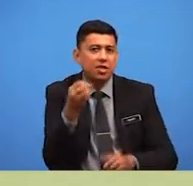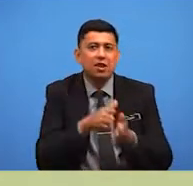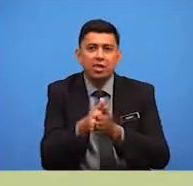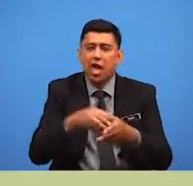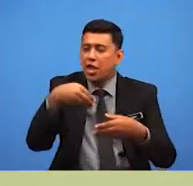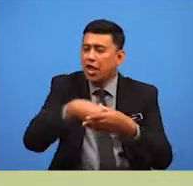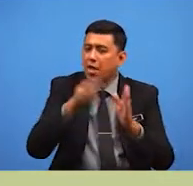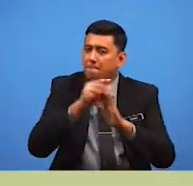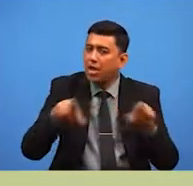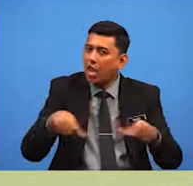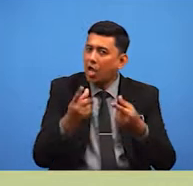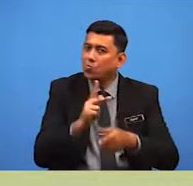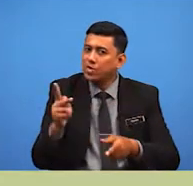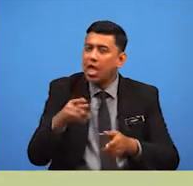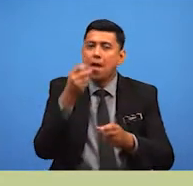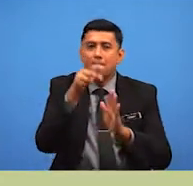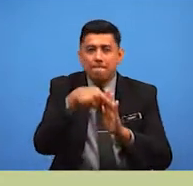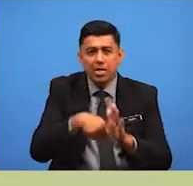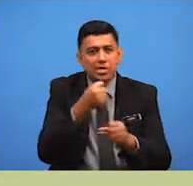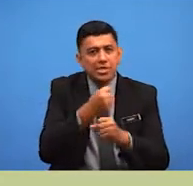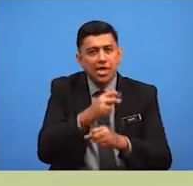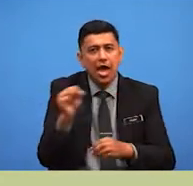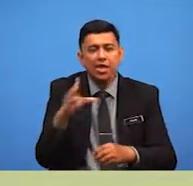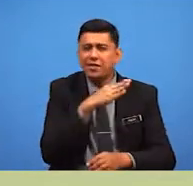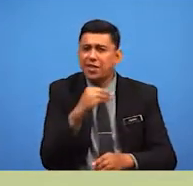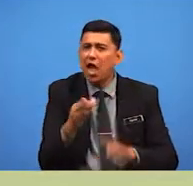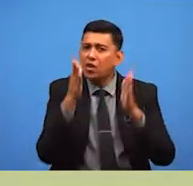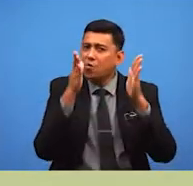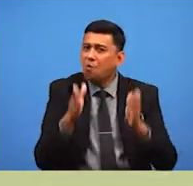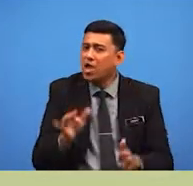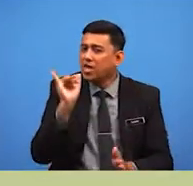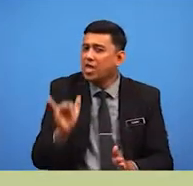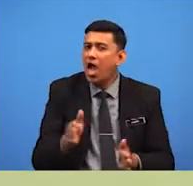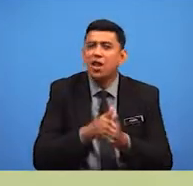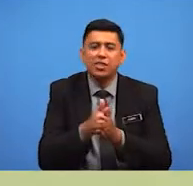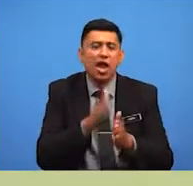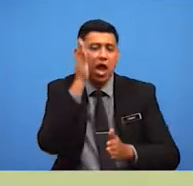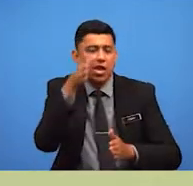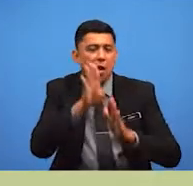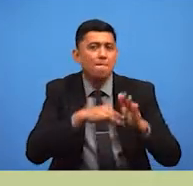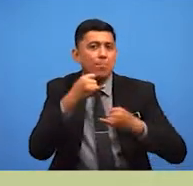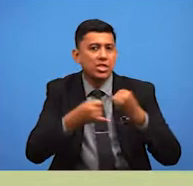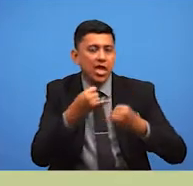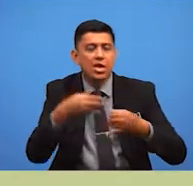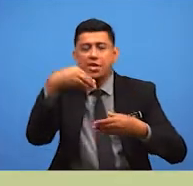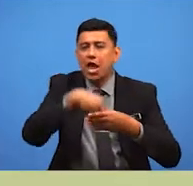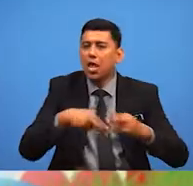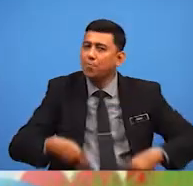dalam melakukan pekerjaan. Dan orang yang rajin akan berjaya dalam